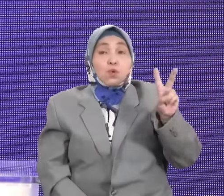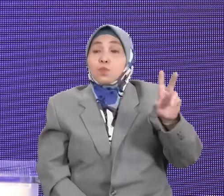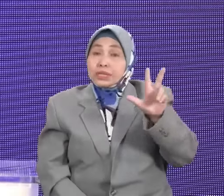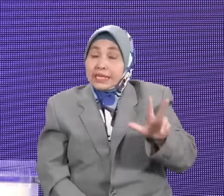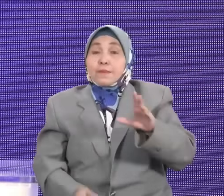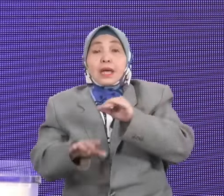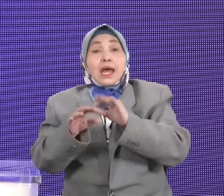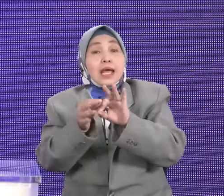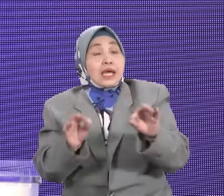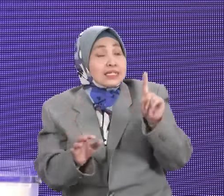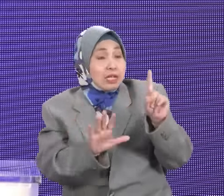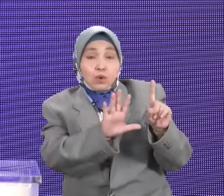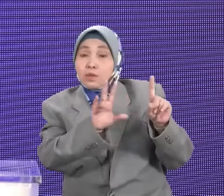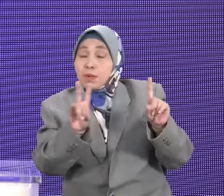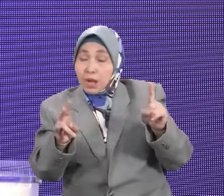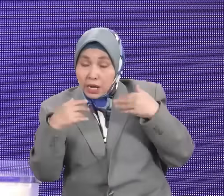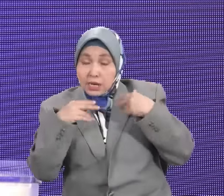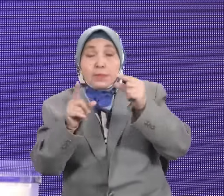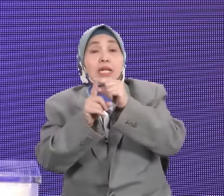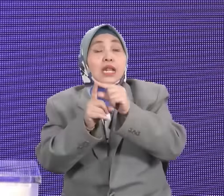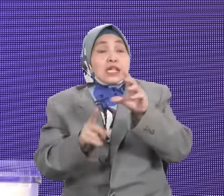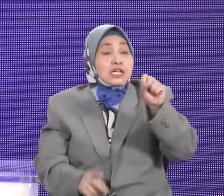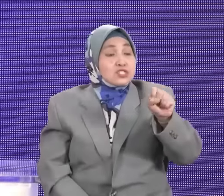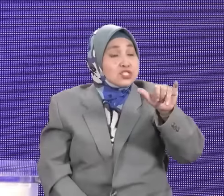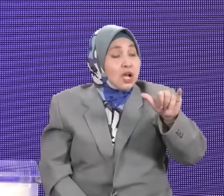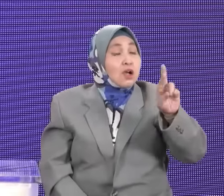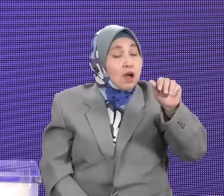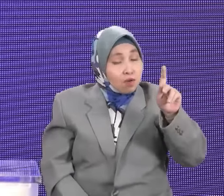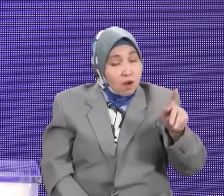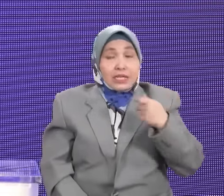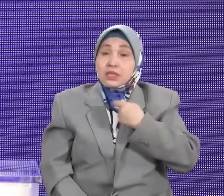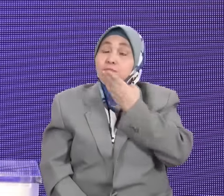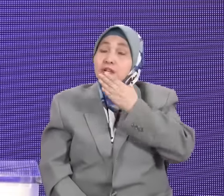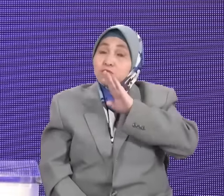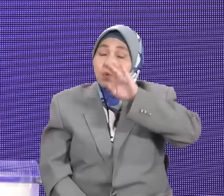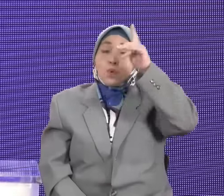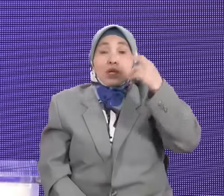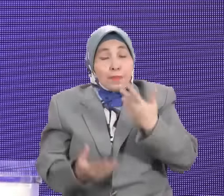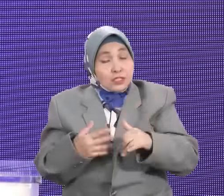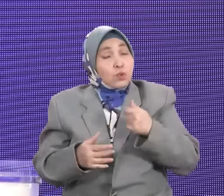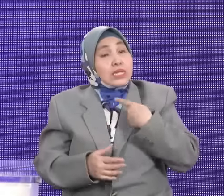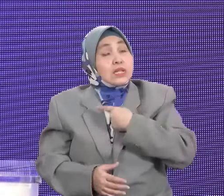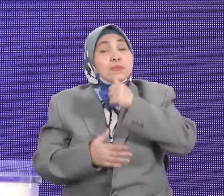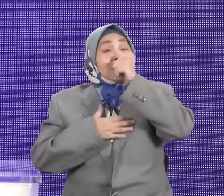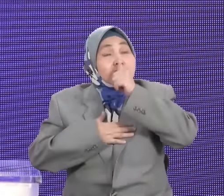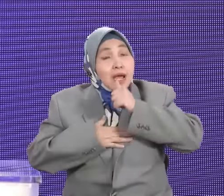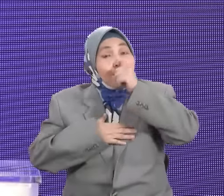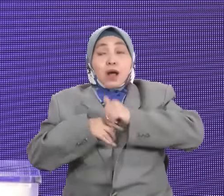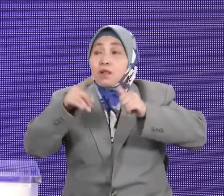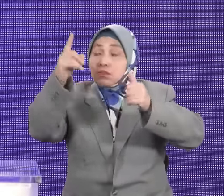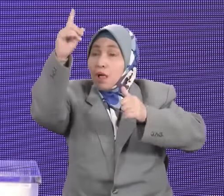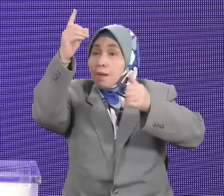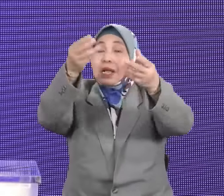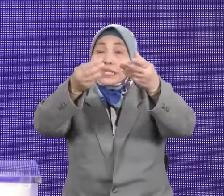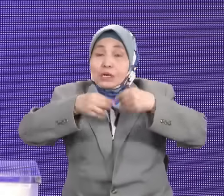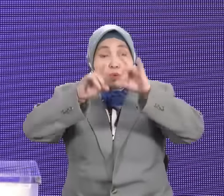ayat yang ke 152 ada perkata syakhara juga ya kita syukur kemudian kita bersabar Allah beri ujian kita